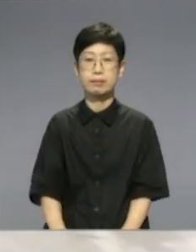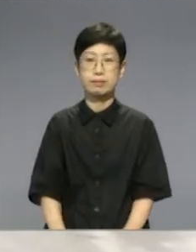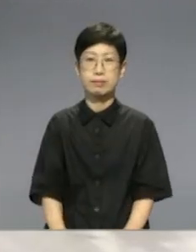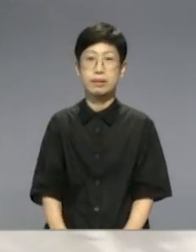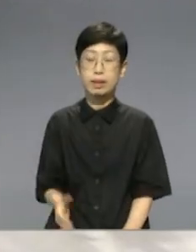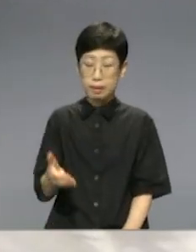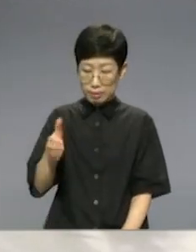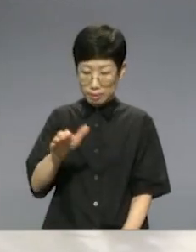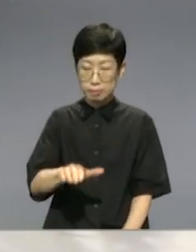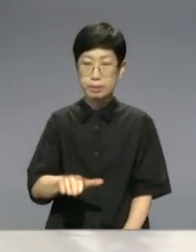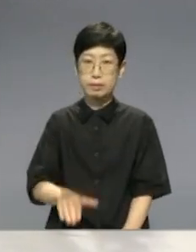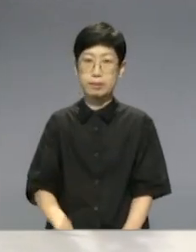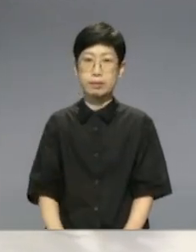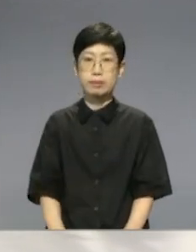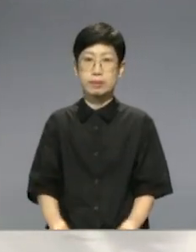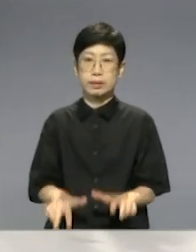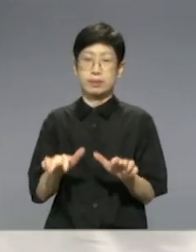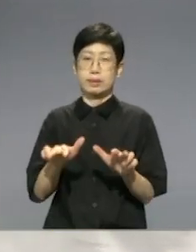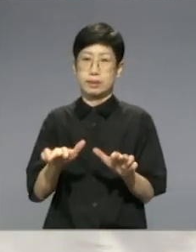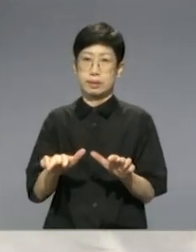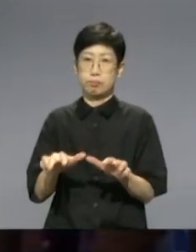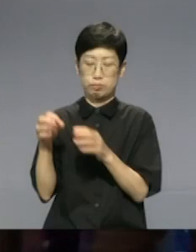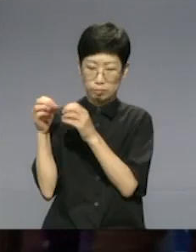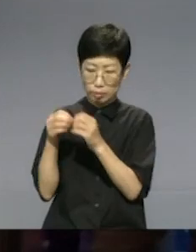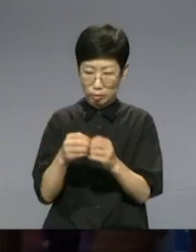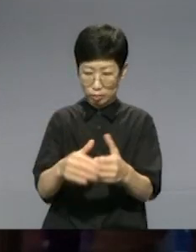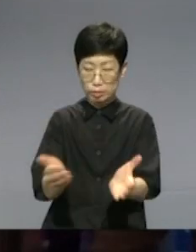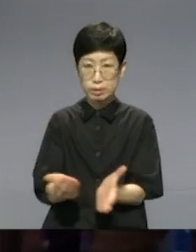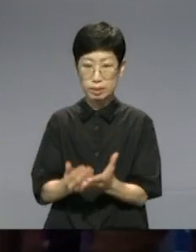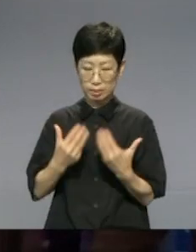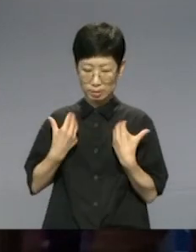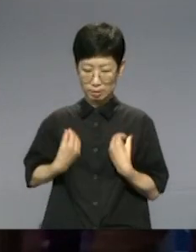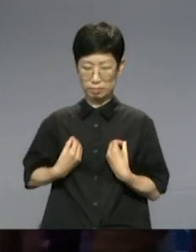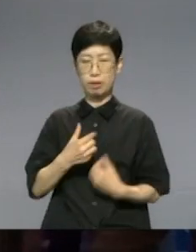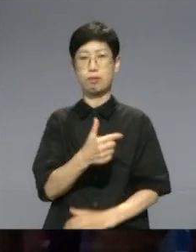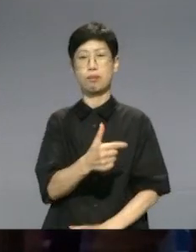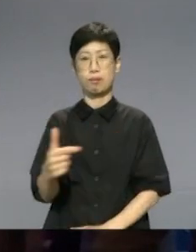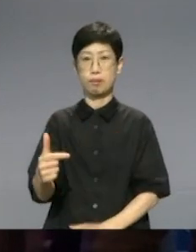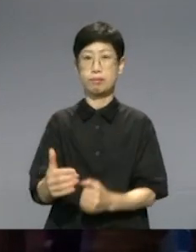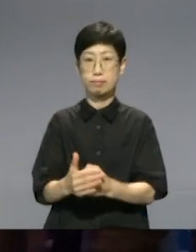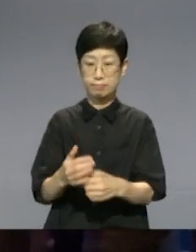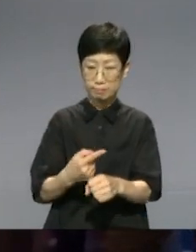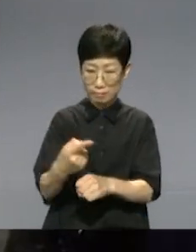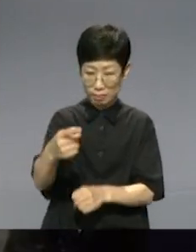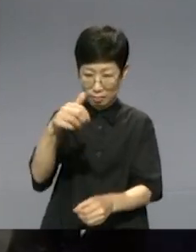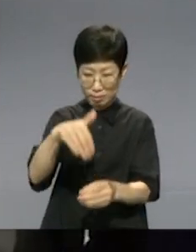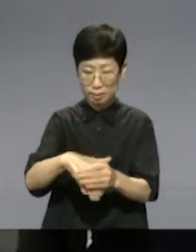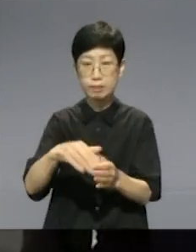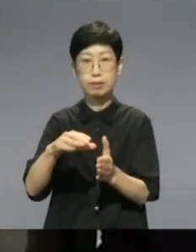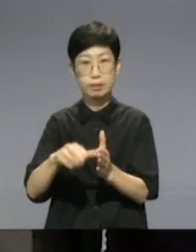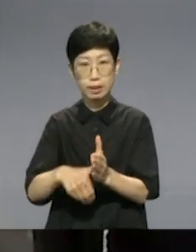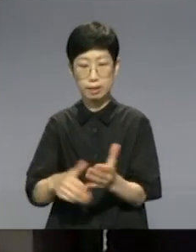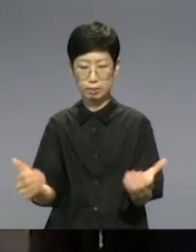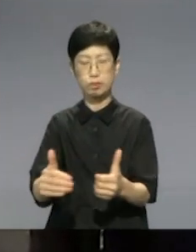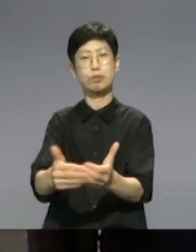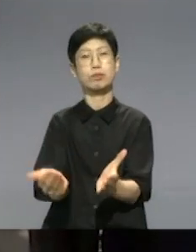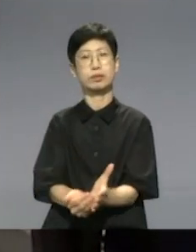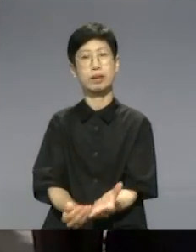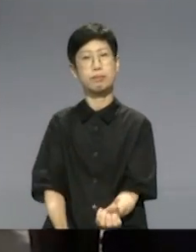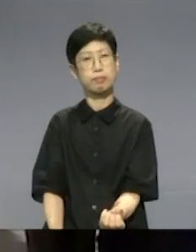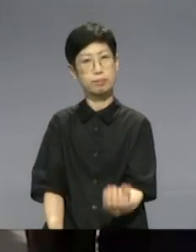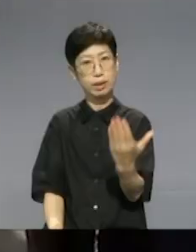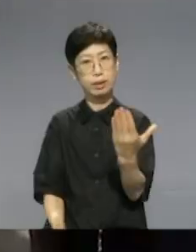그렇다 하더라도 현재 보수당에 대한 실망이 너무 커서 내년 총선에서는 노동당이